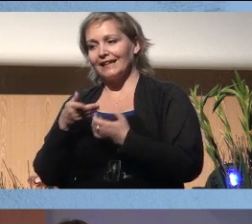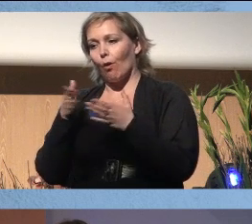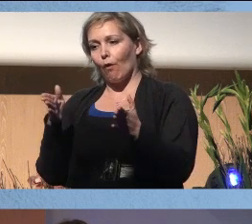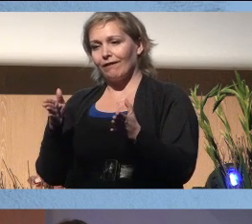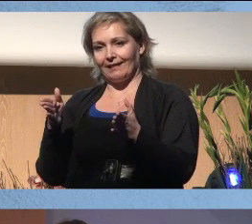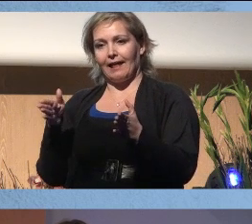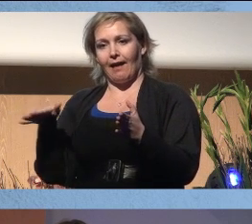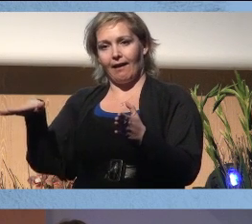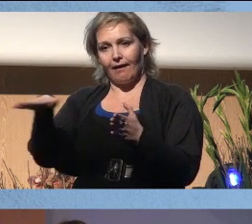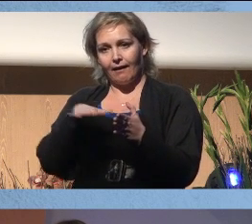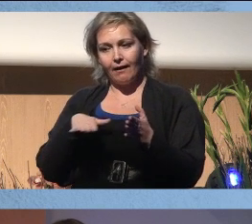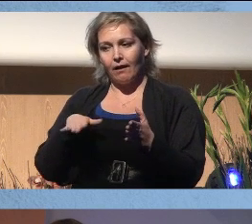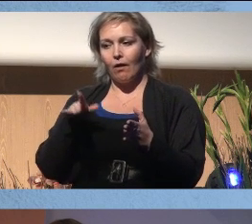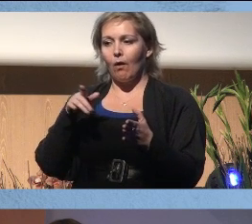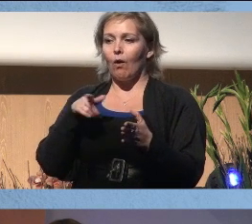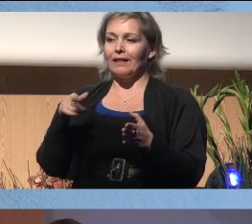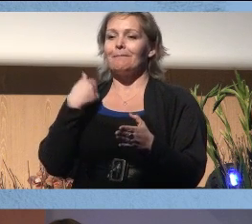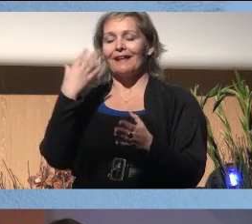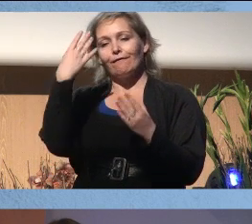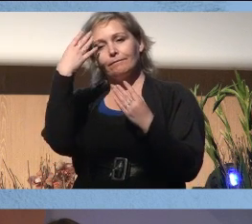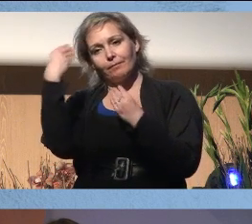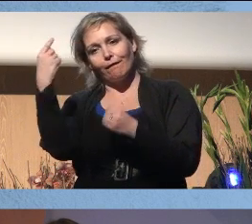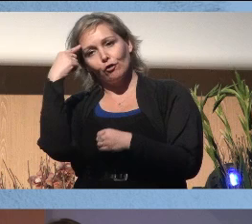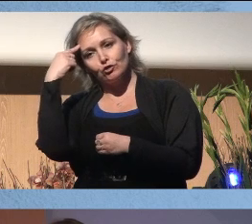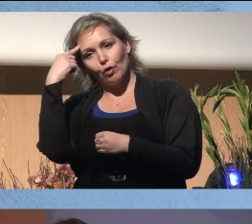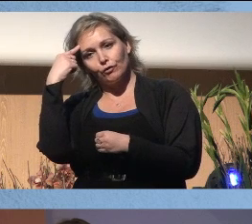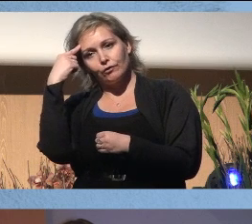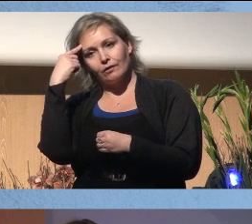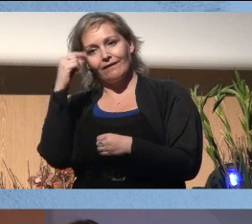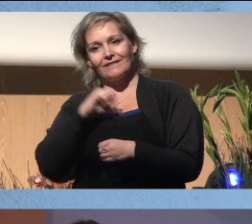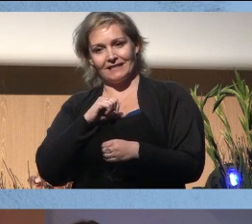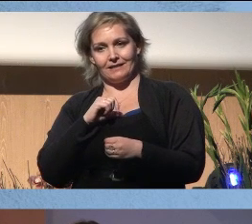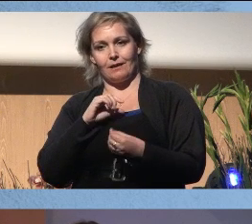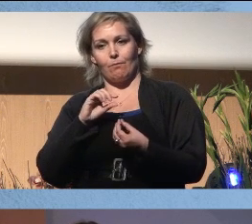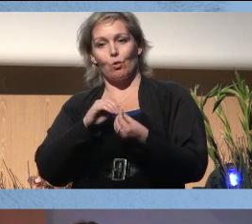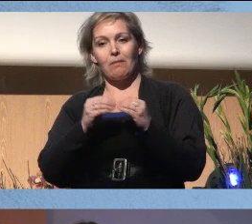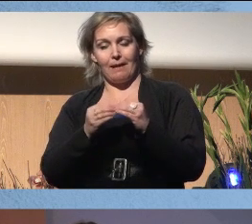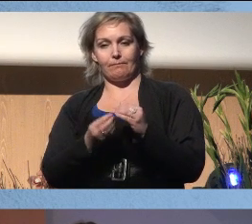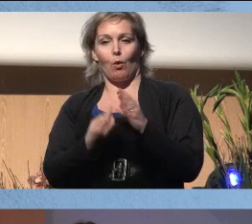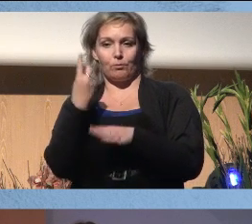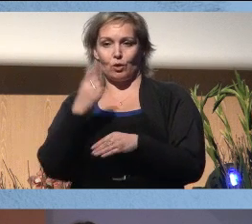offentlige rom og bli forstått når problemer oppstår.